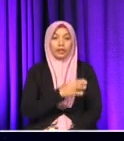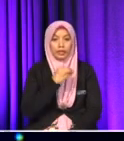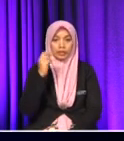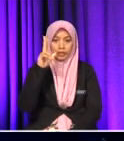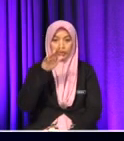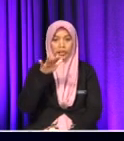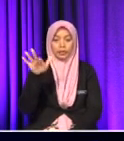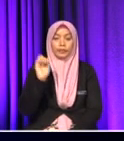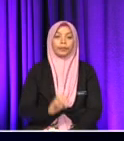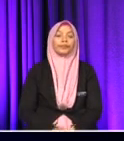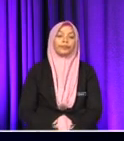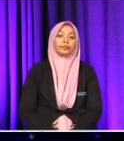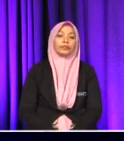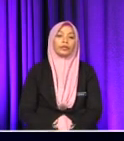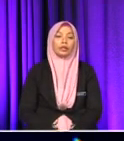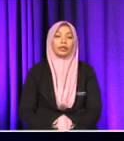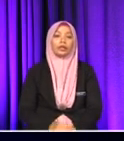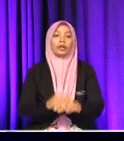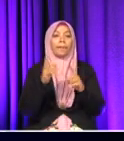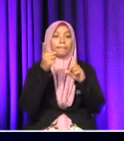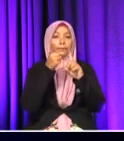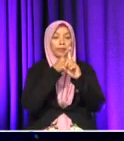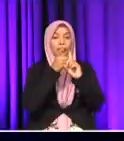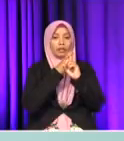oke yang pertama ialah combination